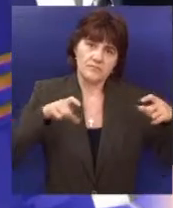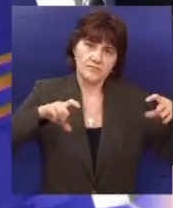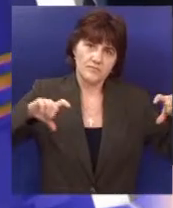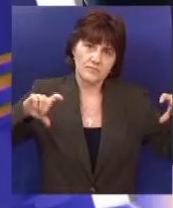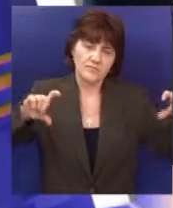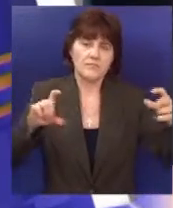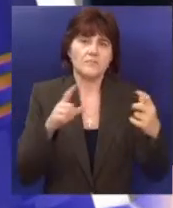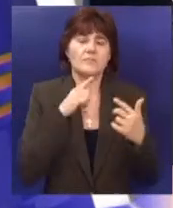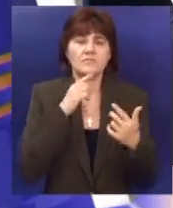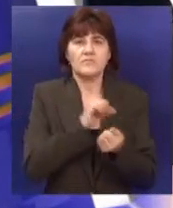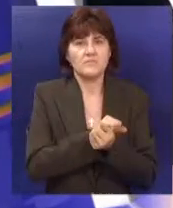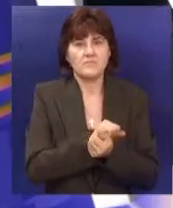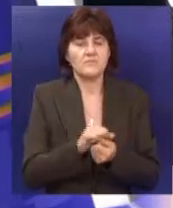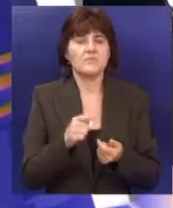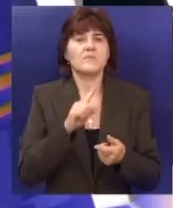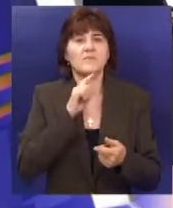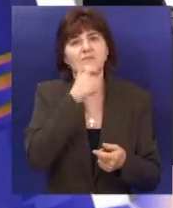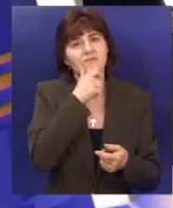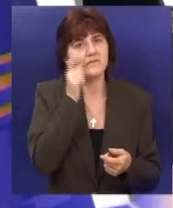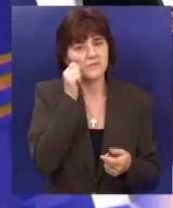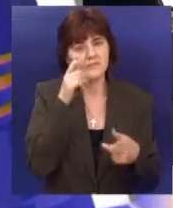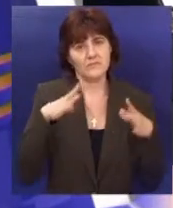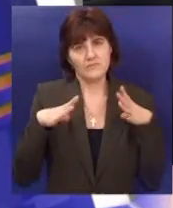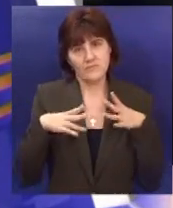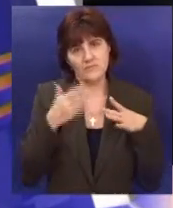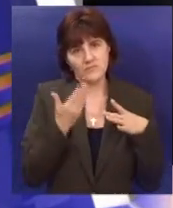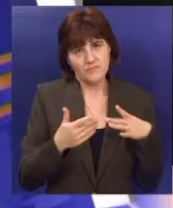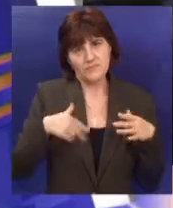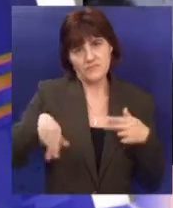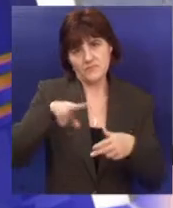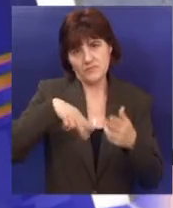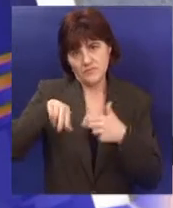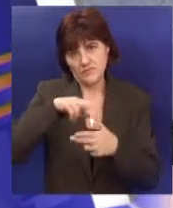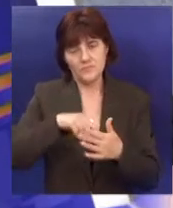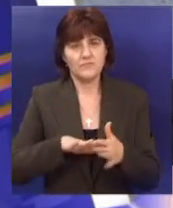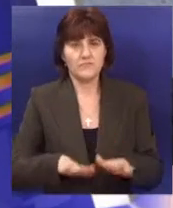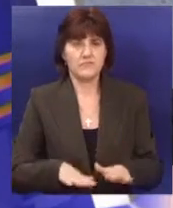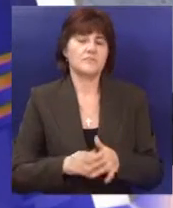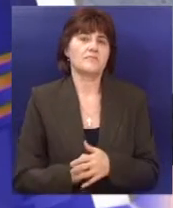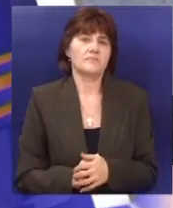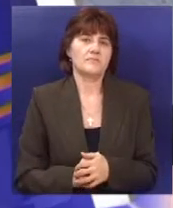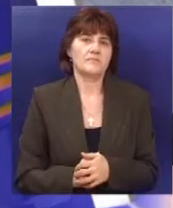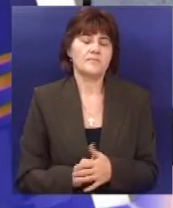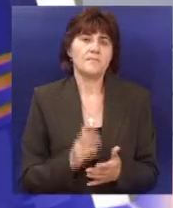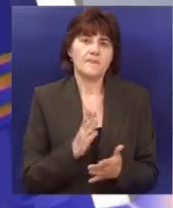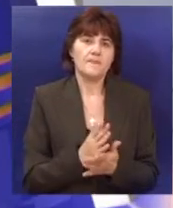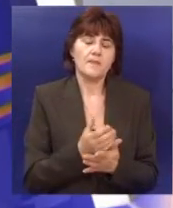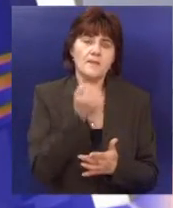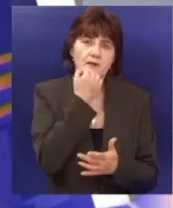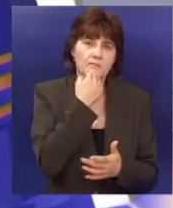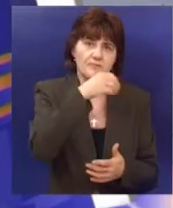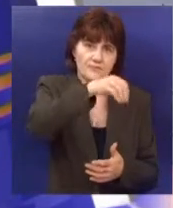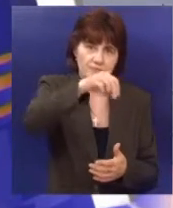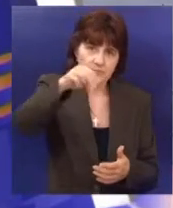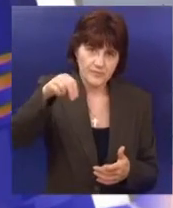staza i sprave na otvorenom, drugo su penzioneri koji će imati svoj kutak. Pored radova na rekonstrukciji parka sadit će se i sadnice.